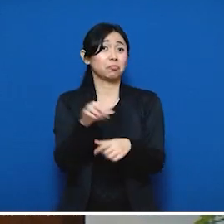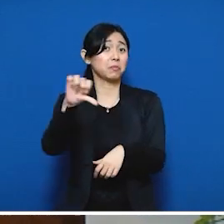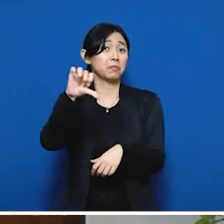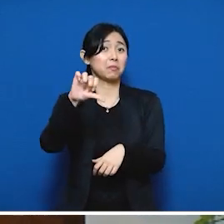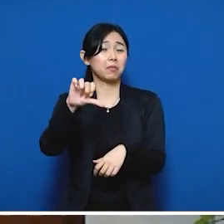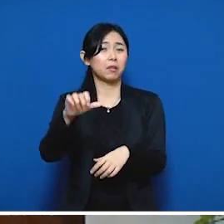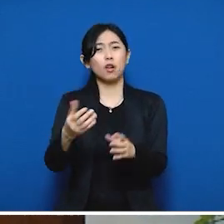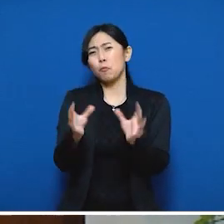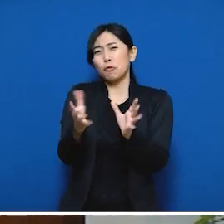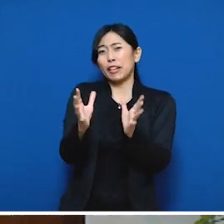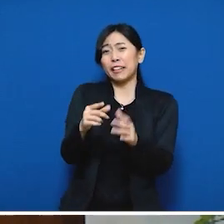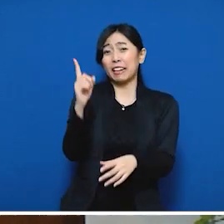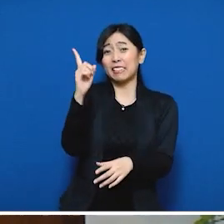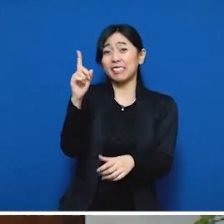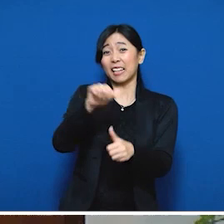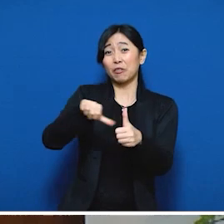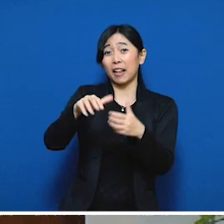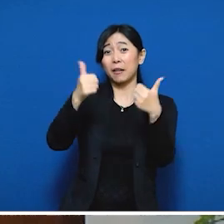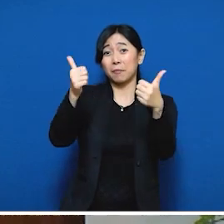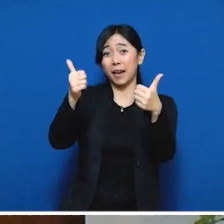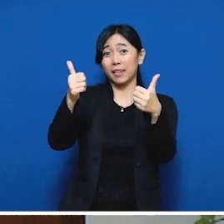Mungkinkah sesuatu yang baik muncul,